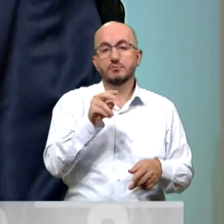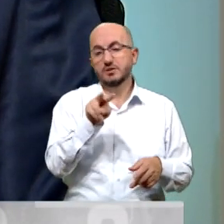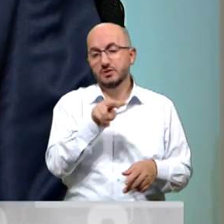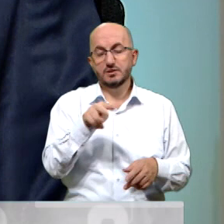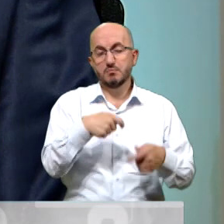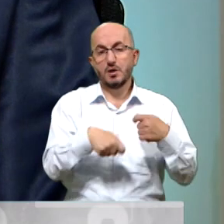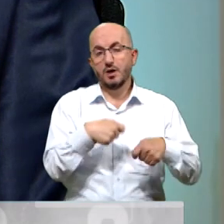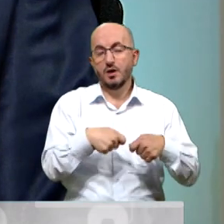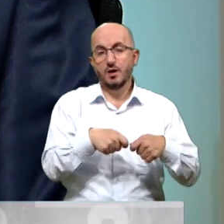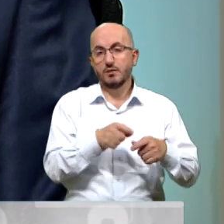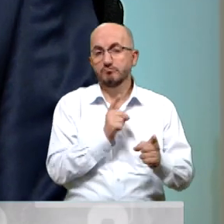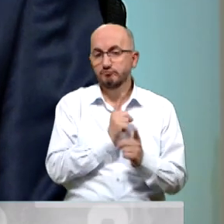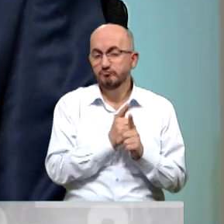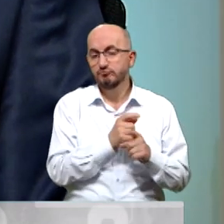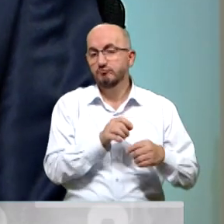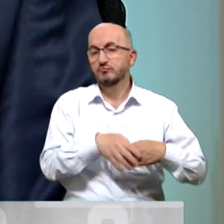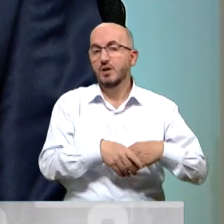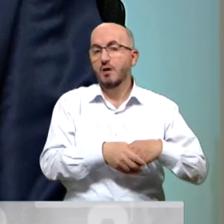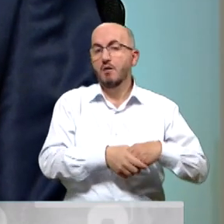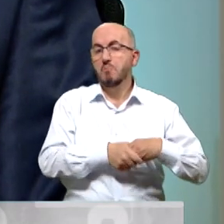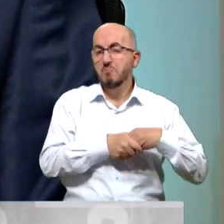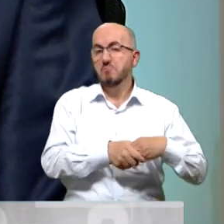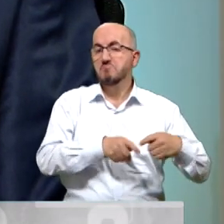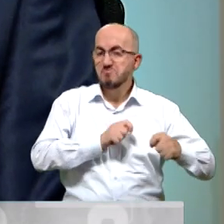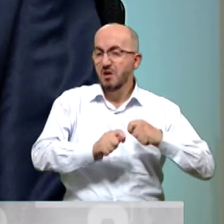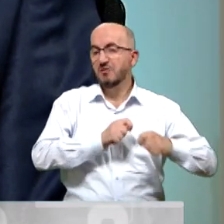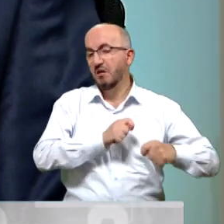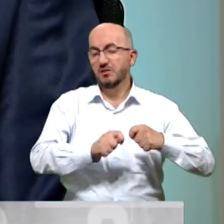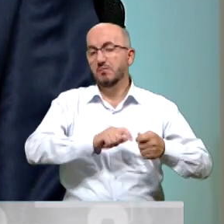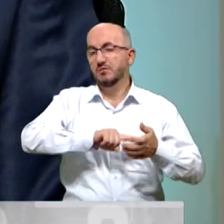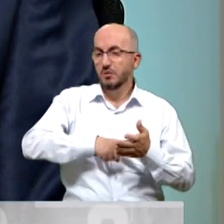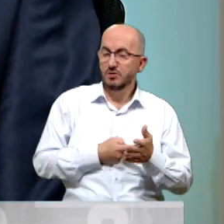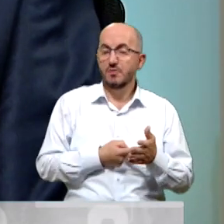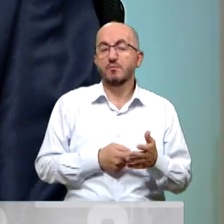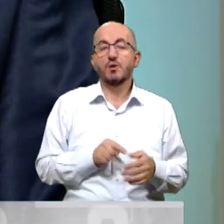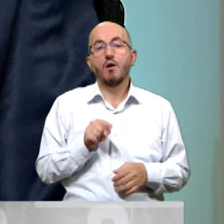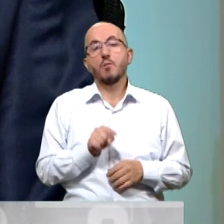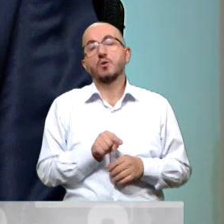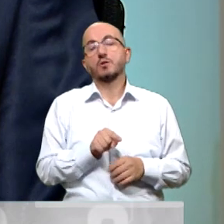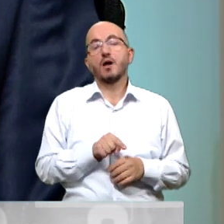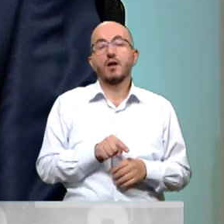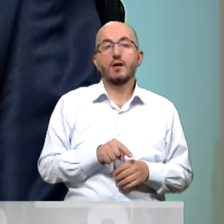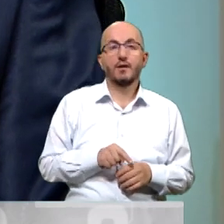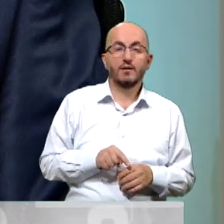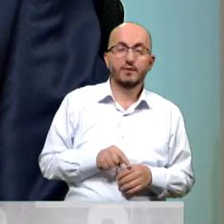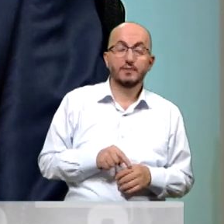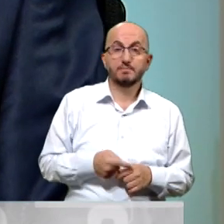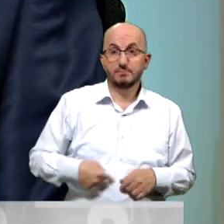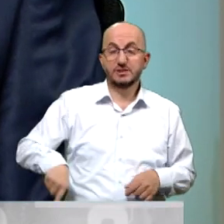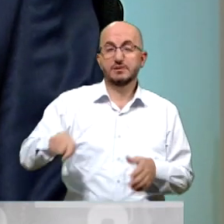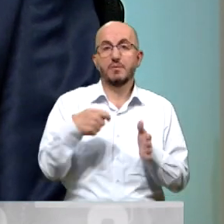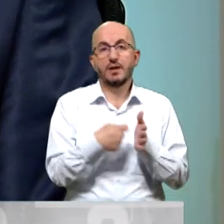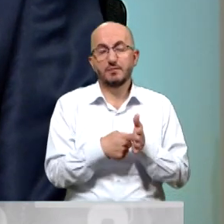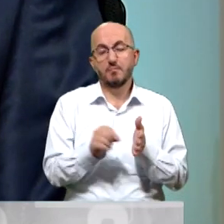bankayla birebir pazarlık yaparak bir sözleşme yapıyor. Şimdi burası da bir bakıma bizim